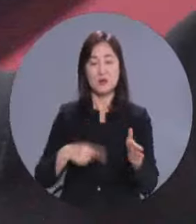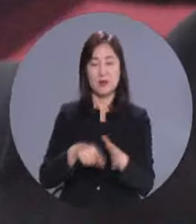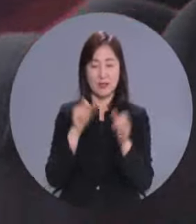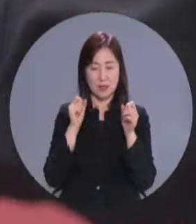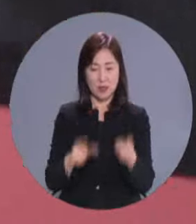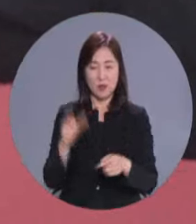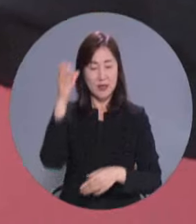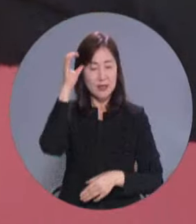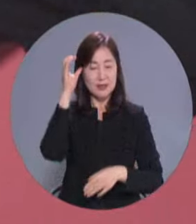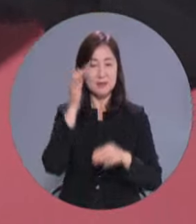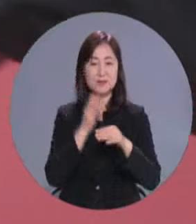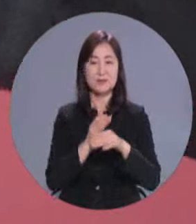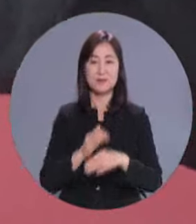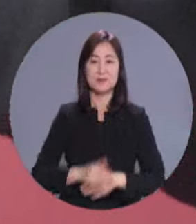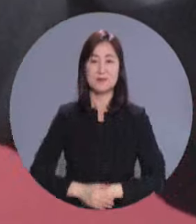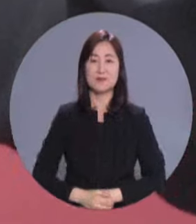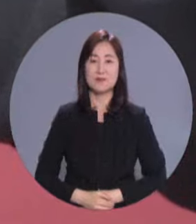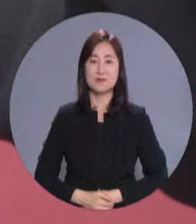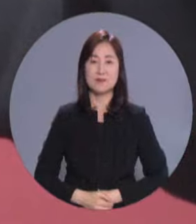것으로 기대하고